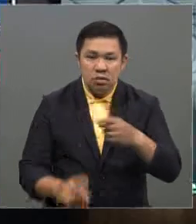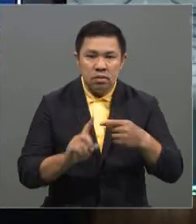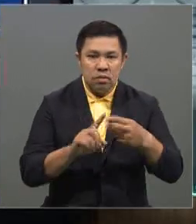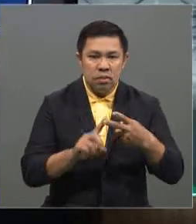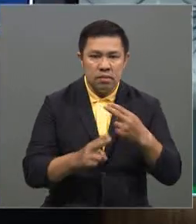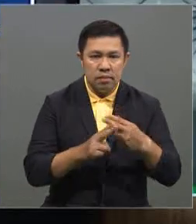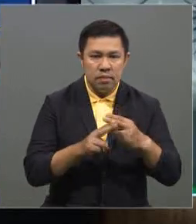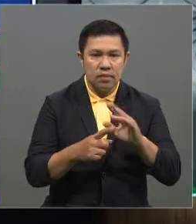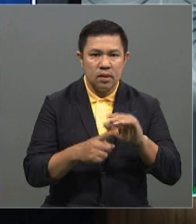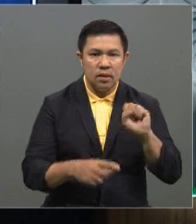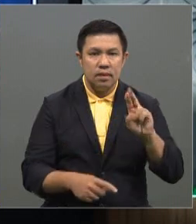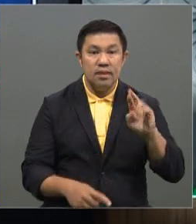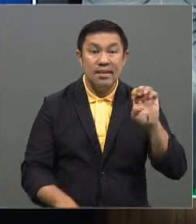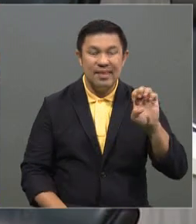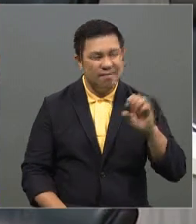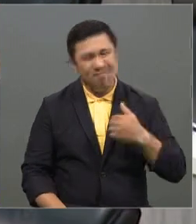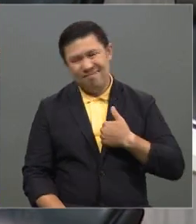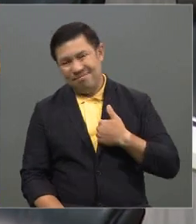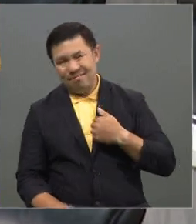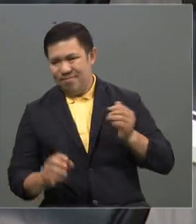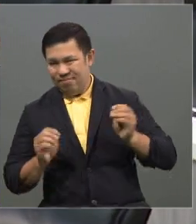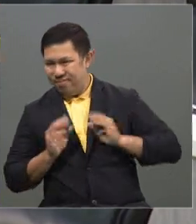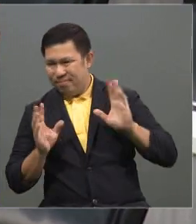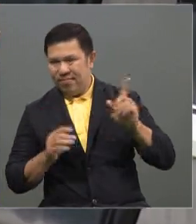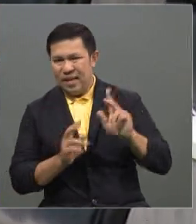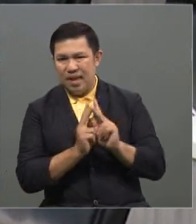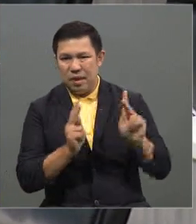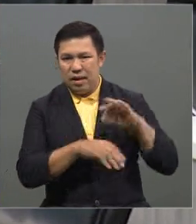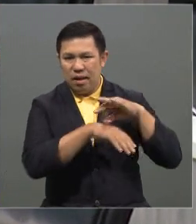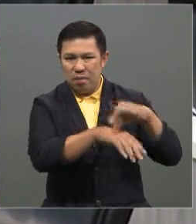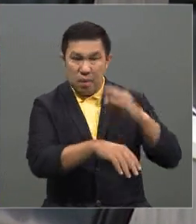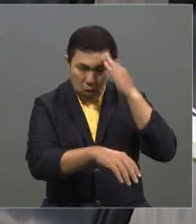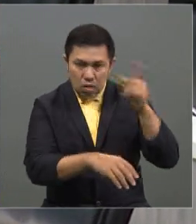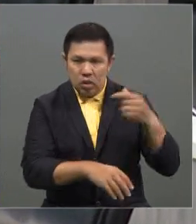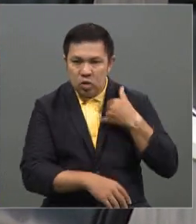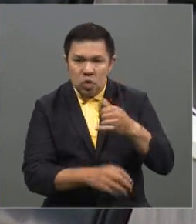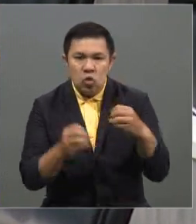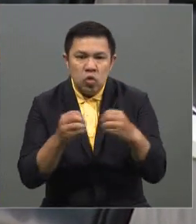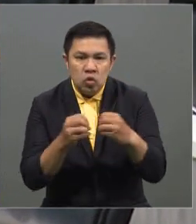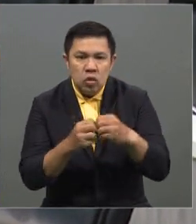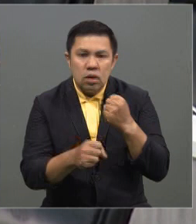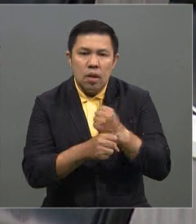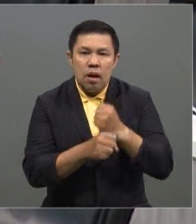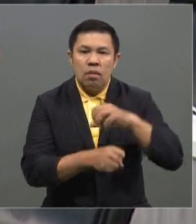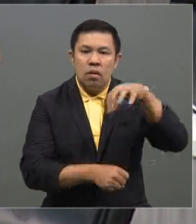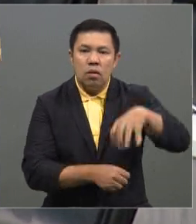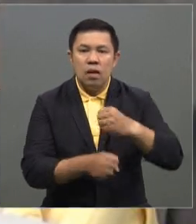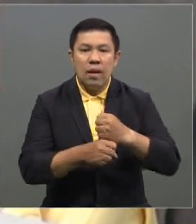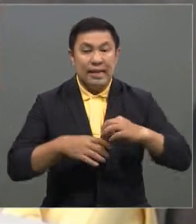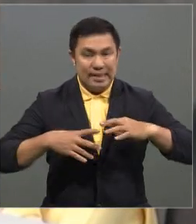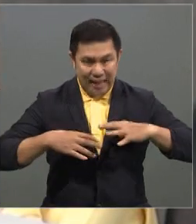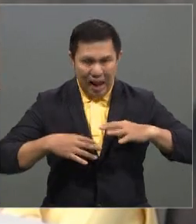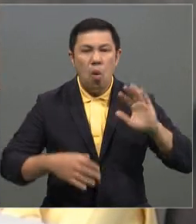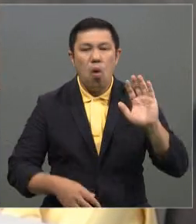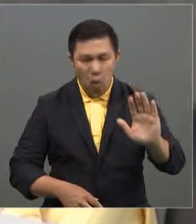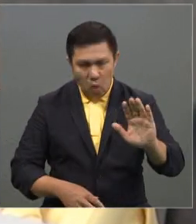นายเสรีสุวรรณพานนท์ยืนยันไม่เห็นด้วยในการตั้งกรรมาธิการเพราะเป็นการแทรกแซงการทำหน้าที่ขององค์กรอิสระและยังบอก